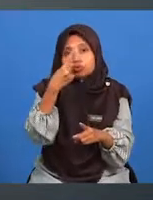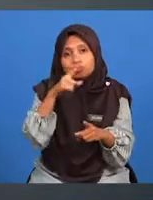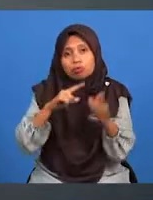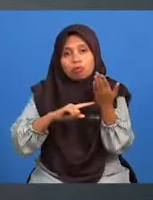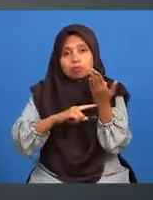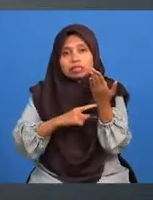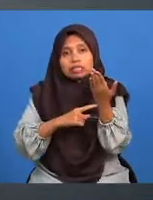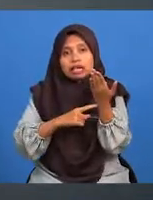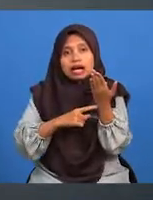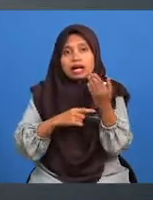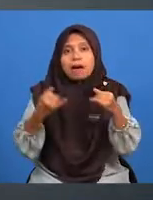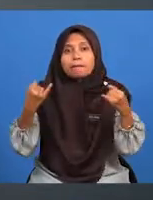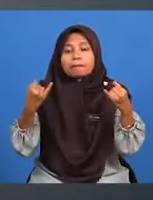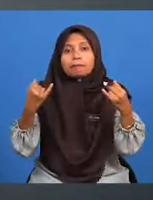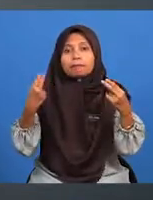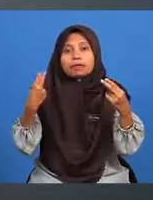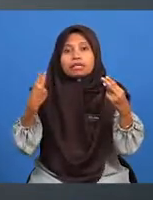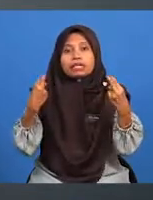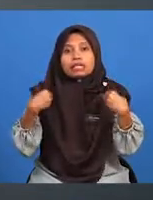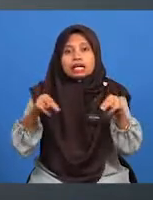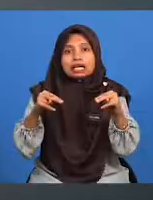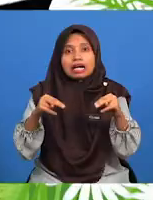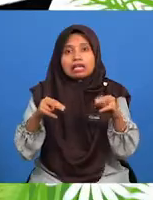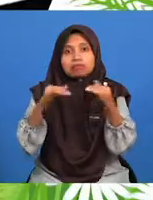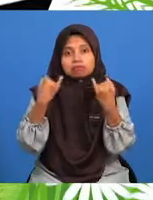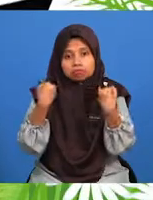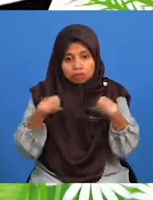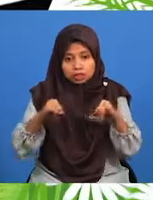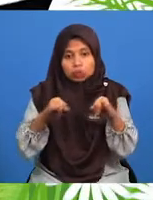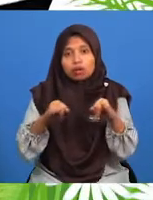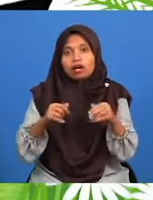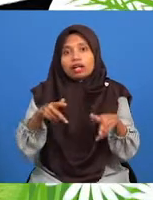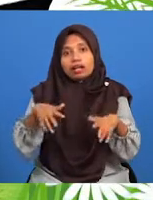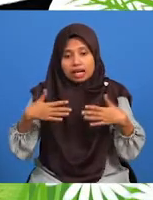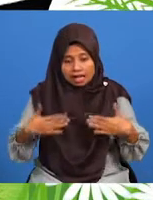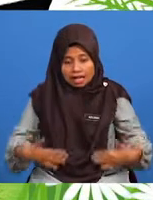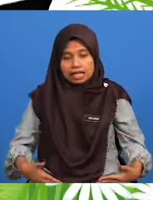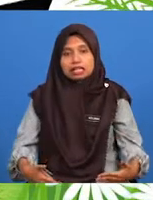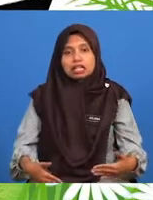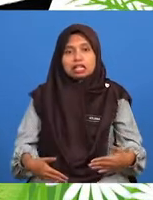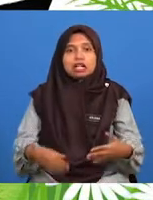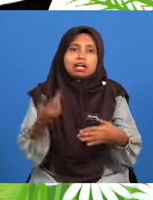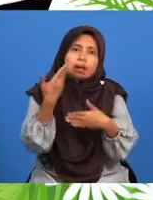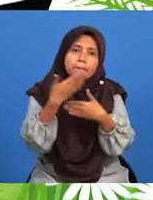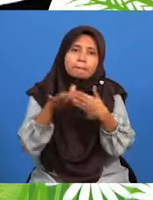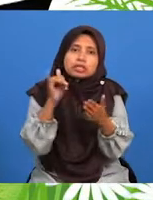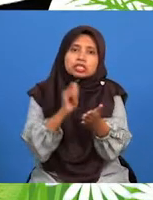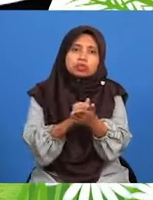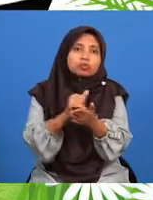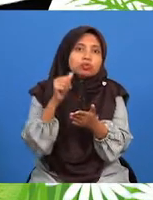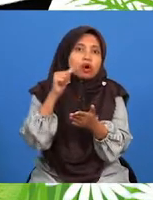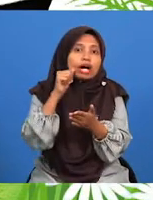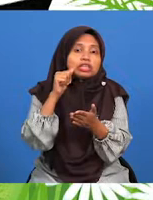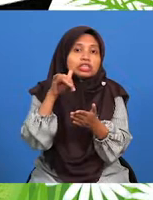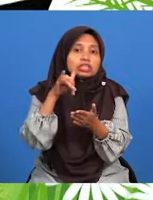untuk memulakan perniagaan menjual kain. Sesudah itu, Aisyah wajib memulangkan semula